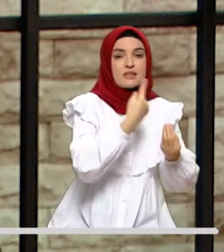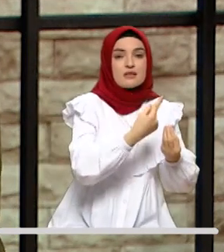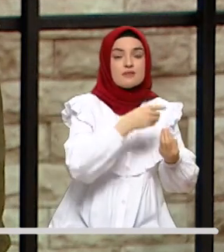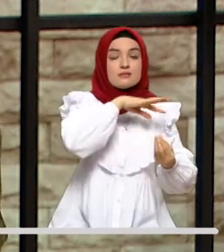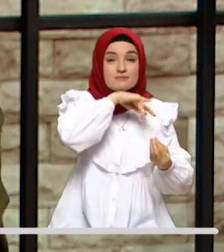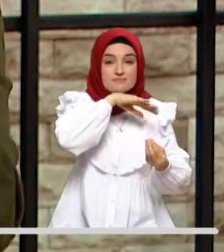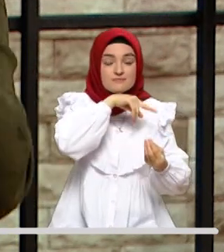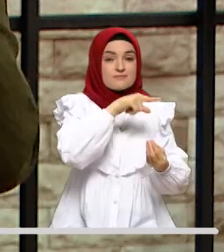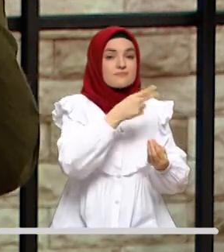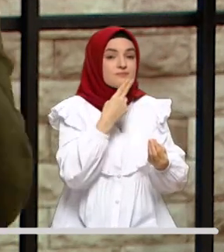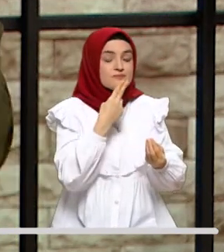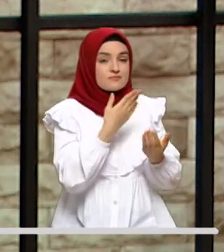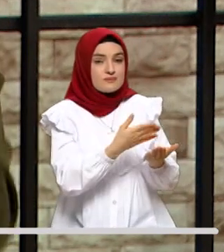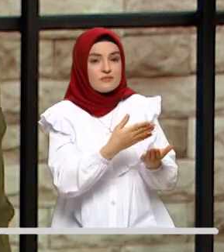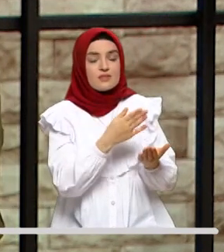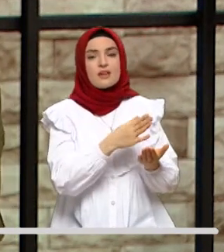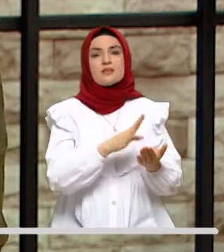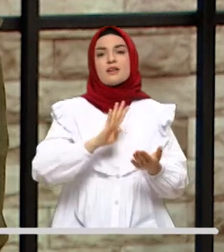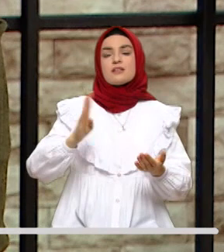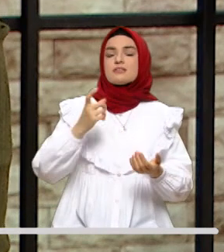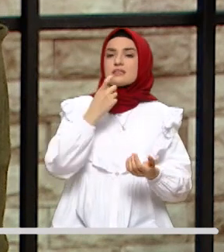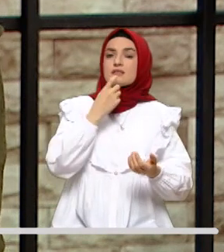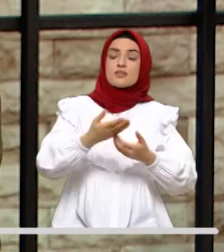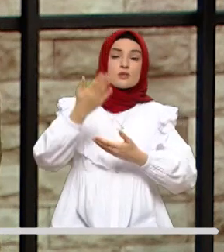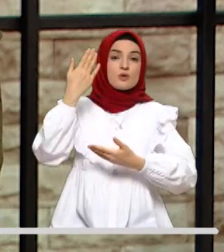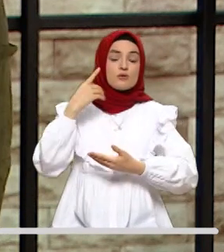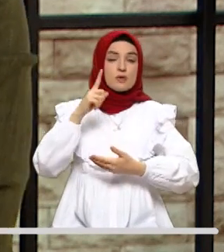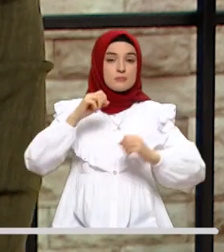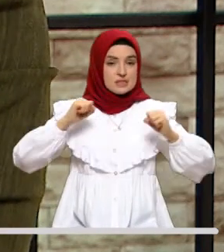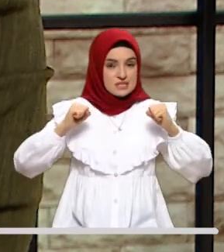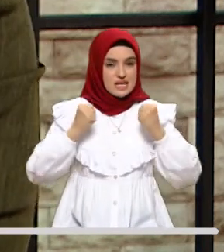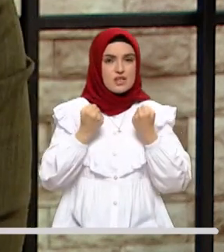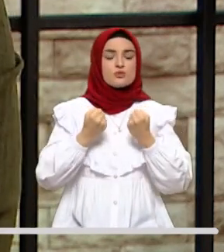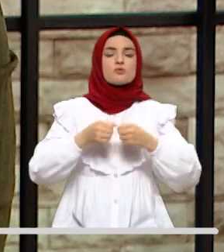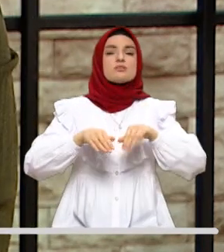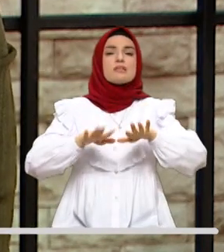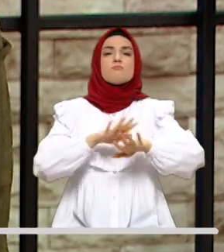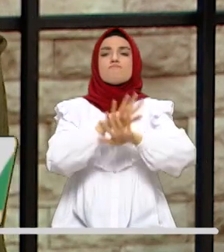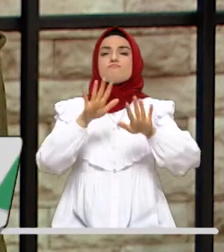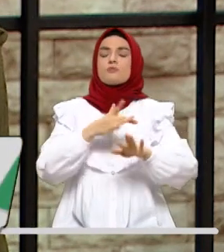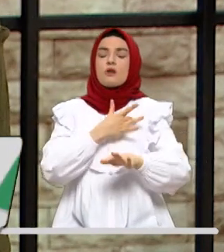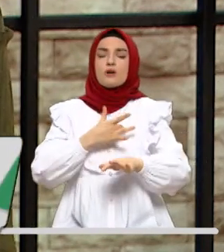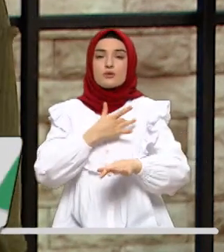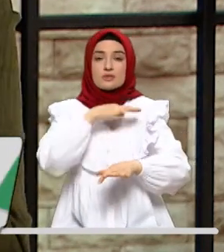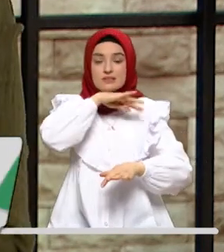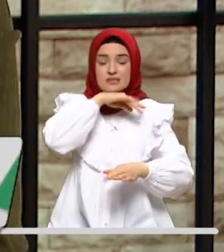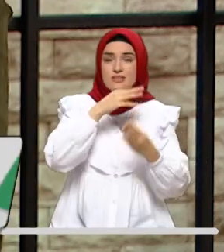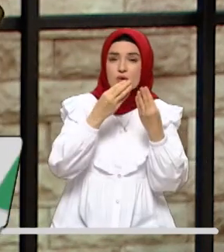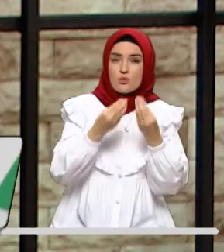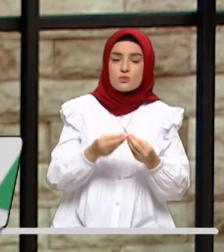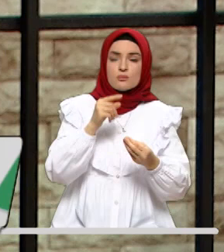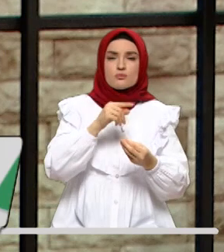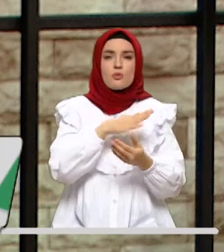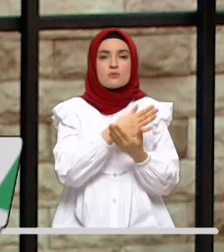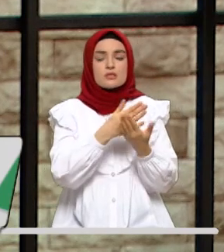nene sen zaten 40 yıl evvel bir Erzurum'un değil bütün Anadolu'nun nenesi oldun. Bize bu yarım